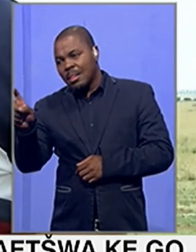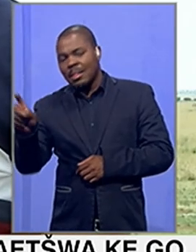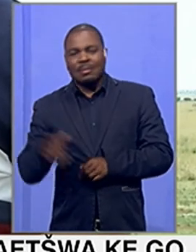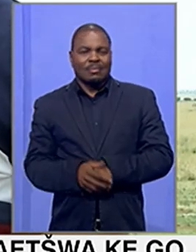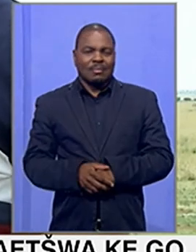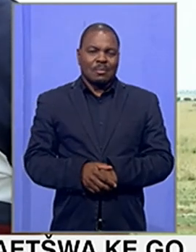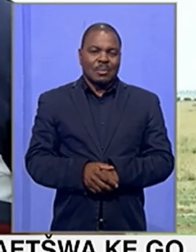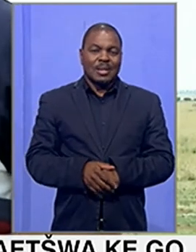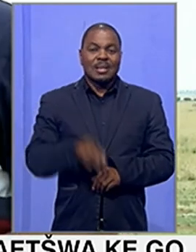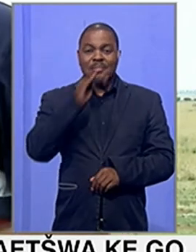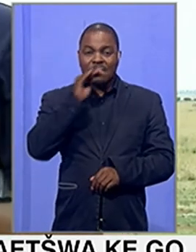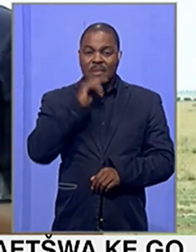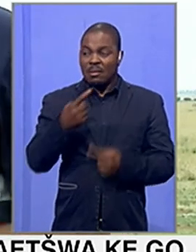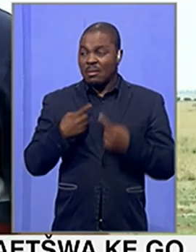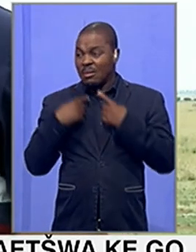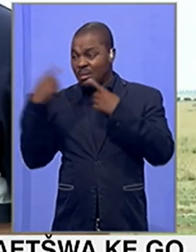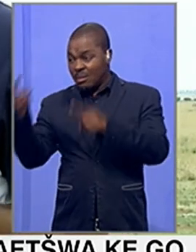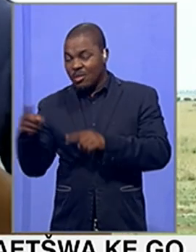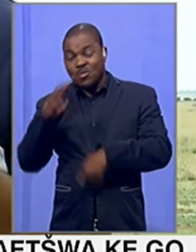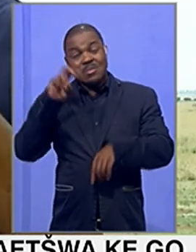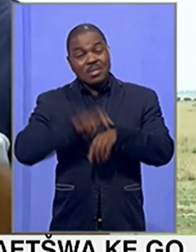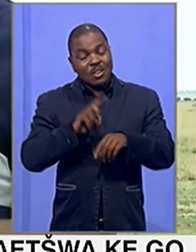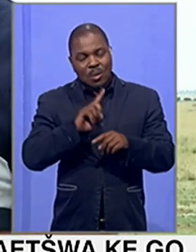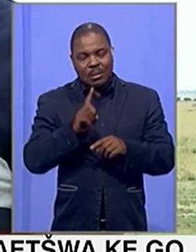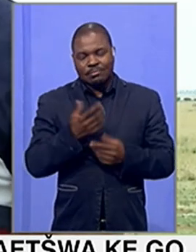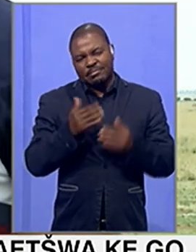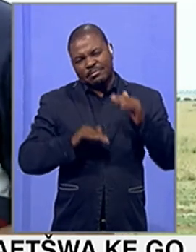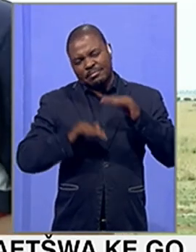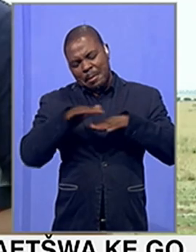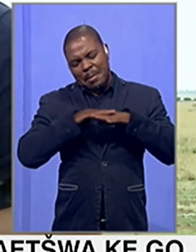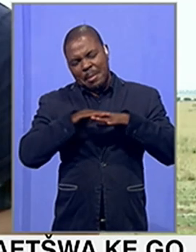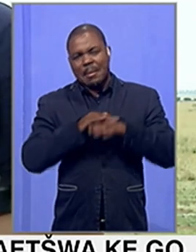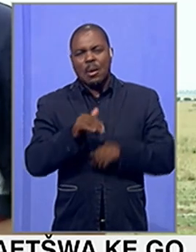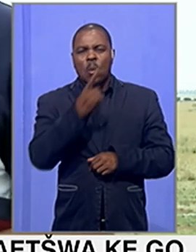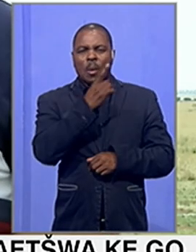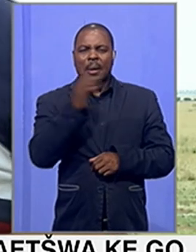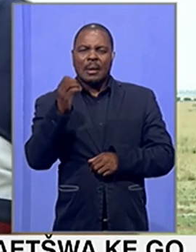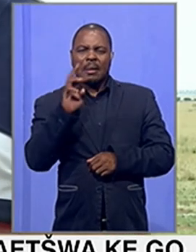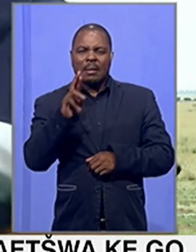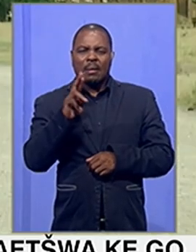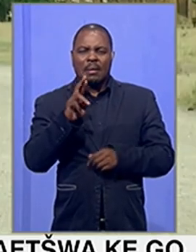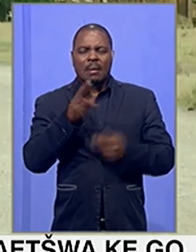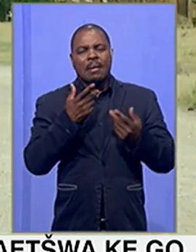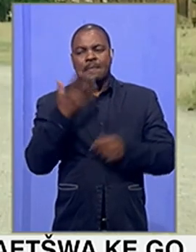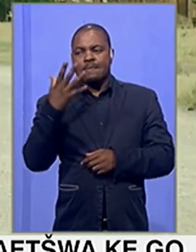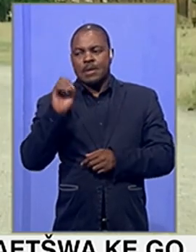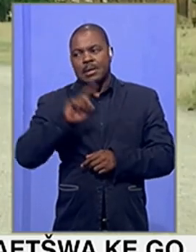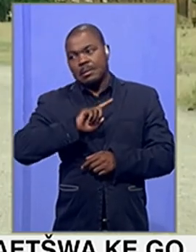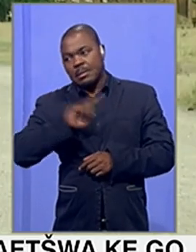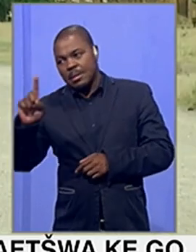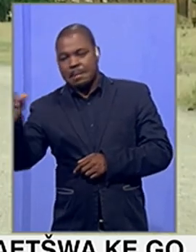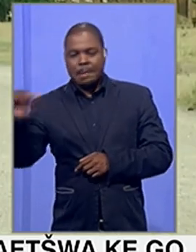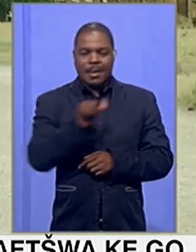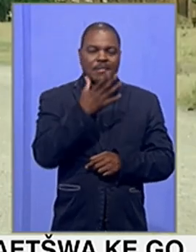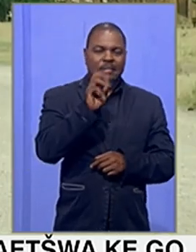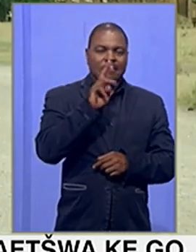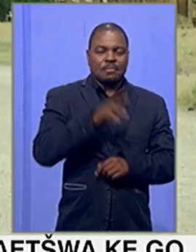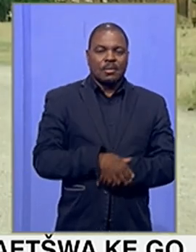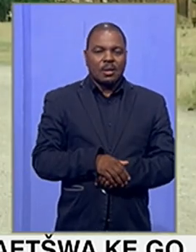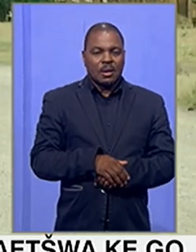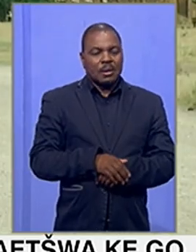gore ope o ka yang kwankwa a sena tšhelete e kana ka at least 100 rand, 50 rand go ya 50 rand gore go boa. Ba ikuela go puso go ba